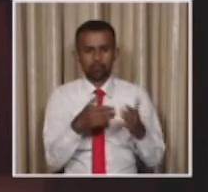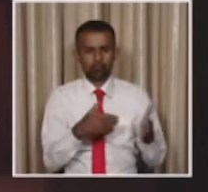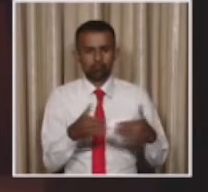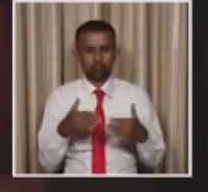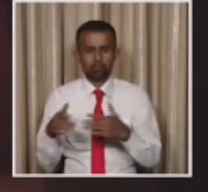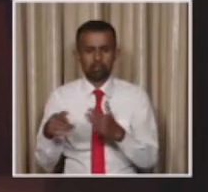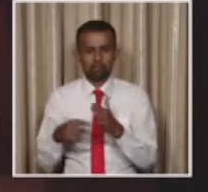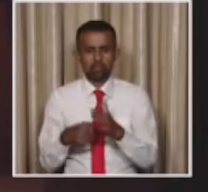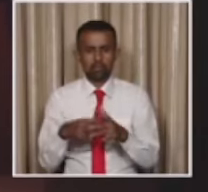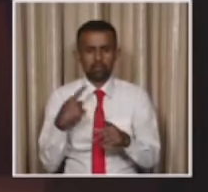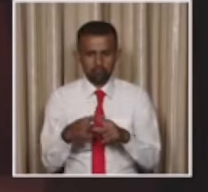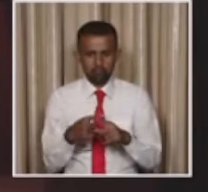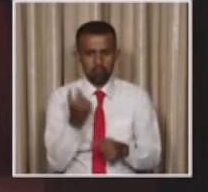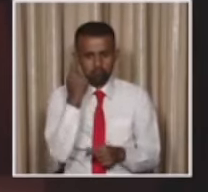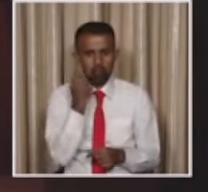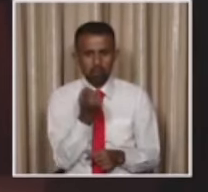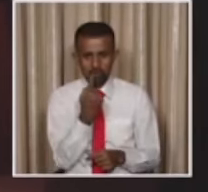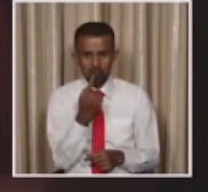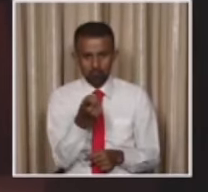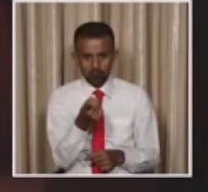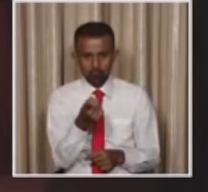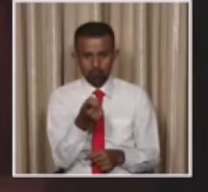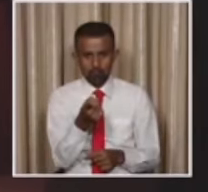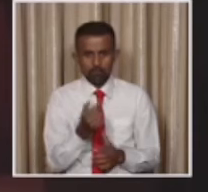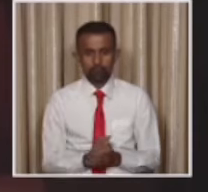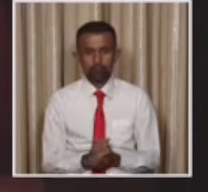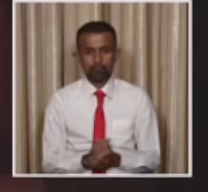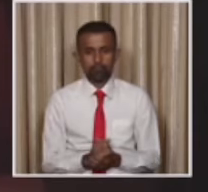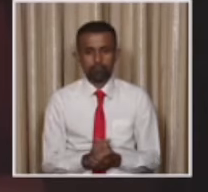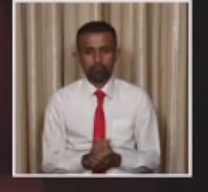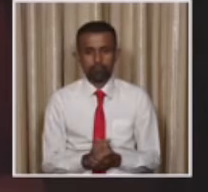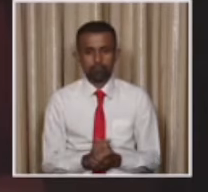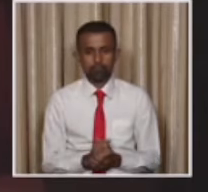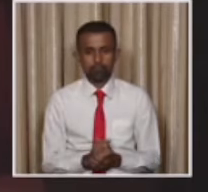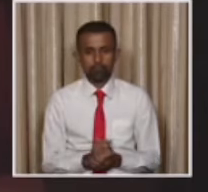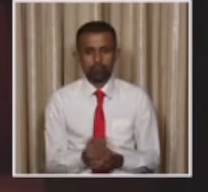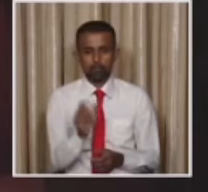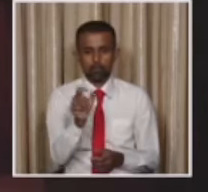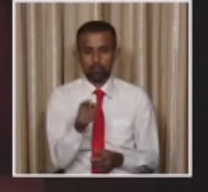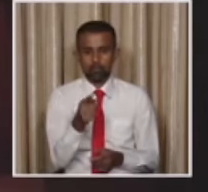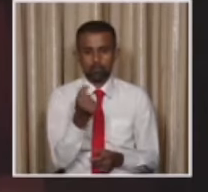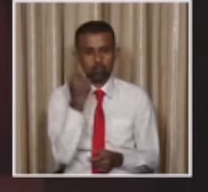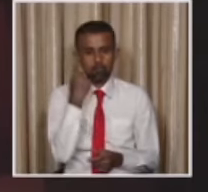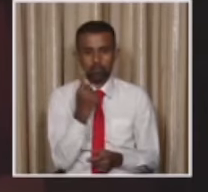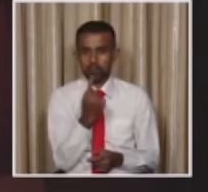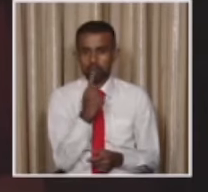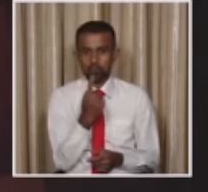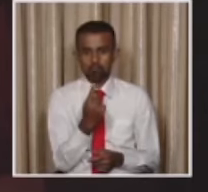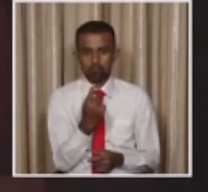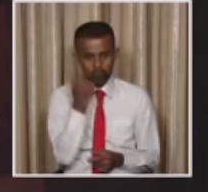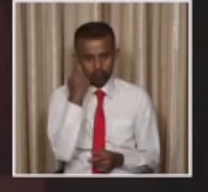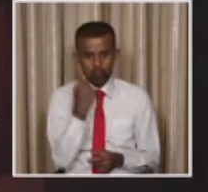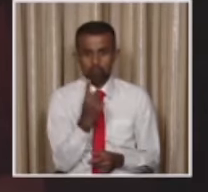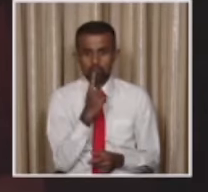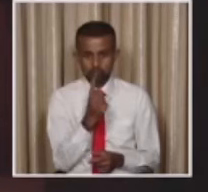බදු යෝජනා වෙනවා. මම ඔබතුමාට යෝජනා කරන්නට බැරි යෝජනා